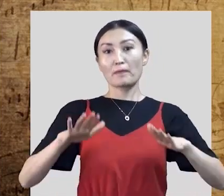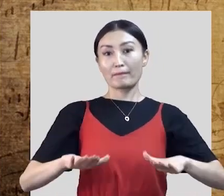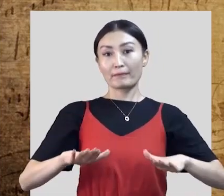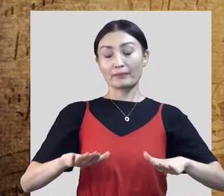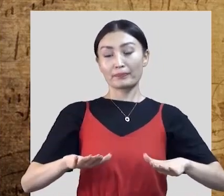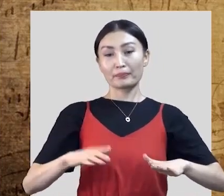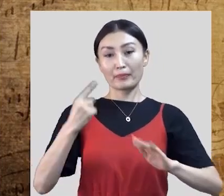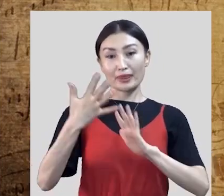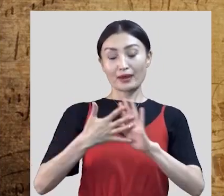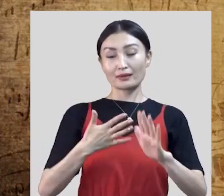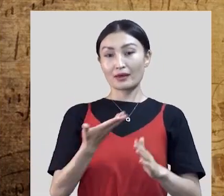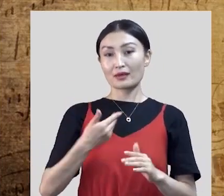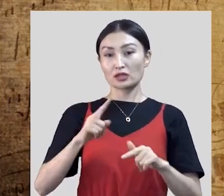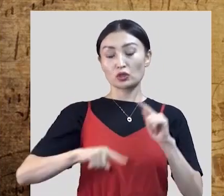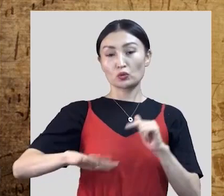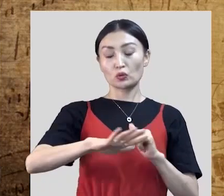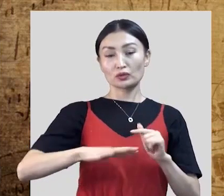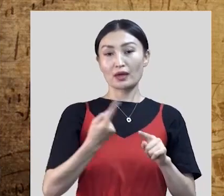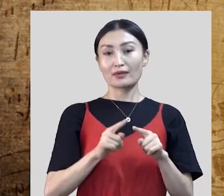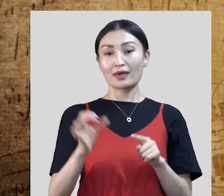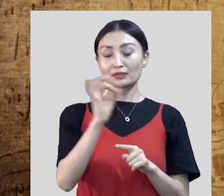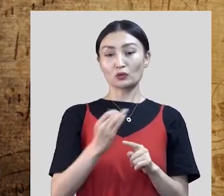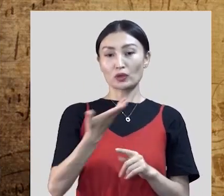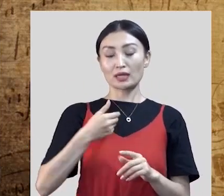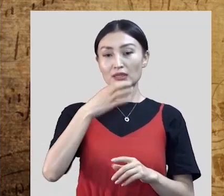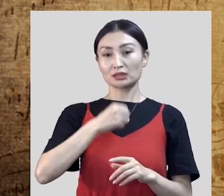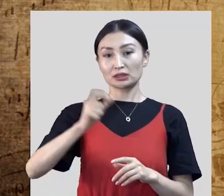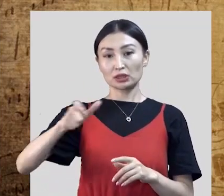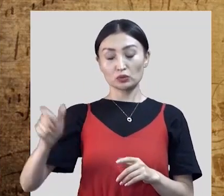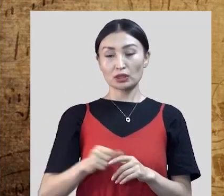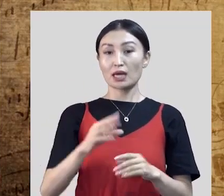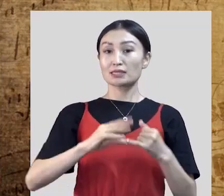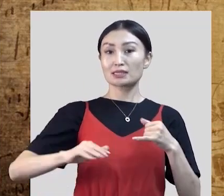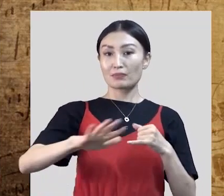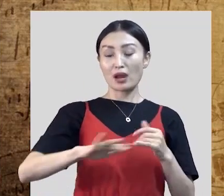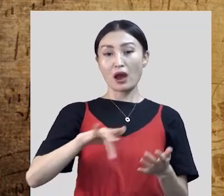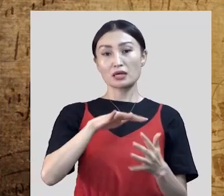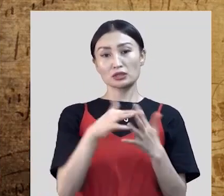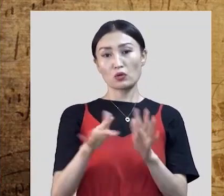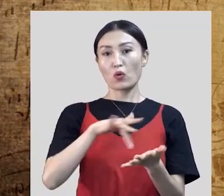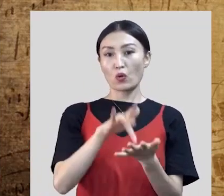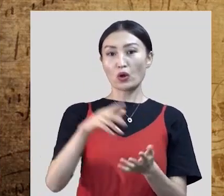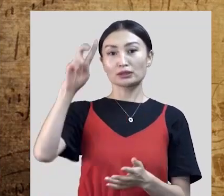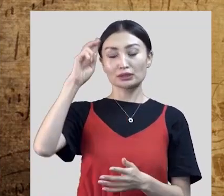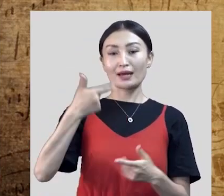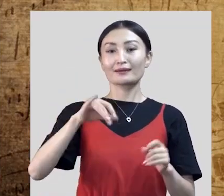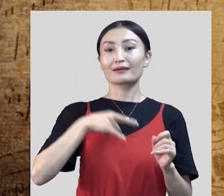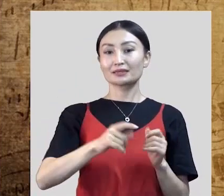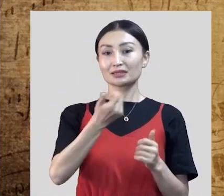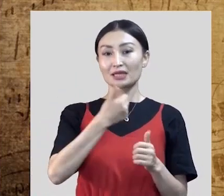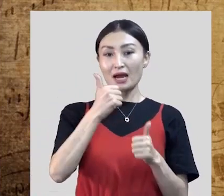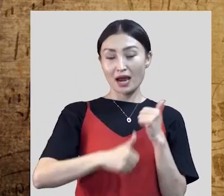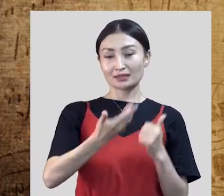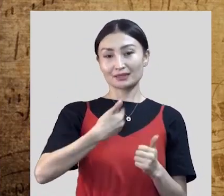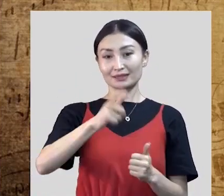понятие. Наша Родина — это немеркнущая история наших предков. Родина — это земля, село, город, государство, где родился каждый из